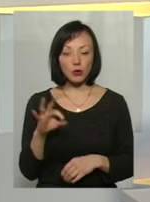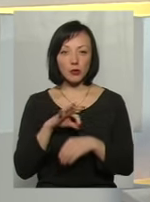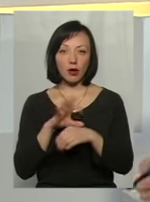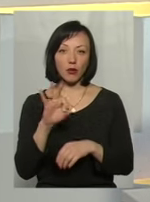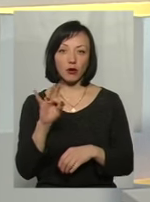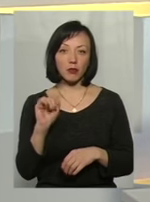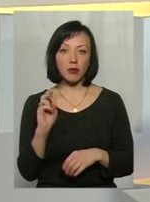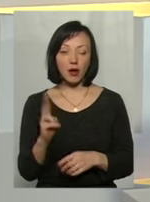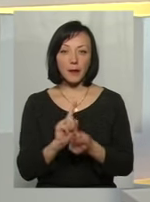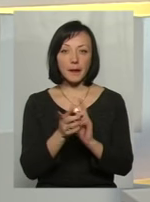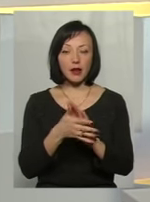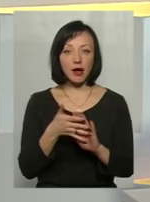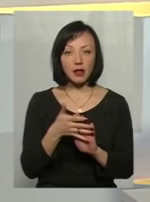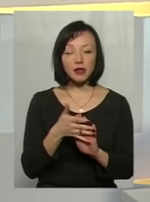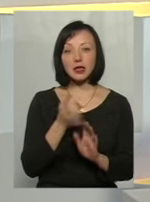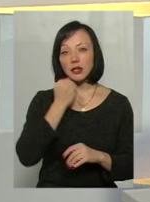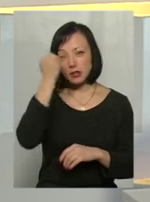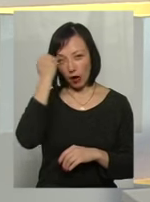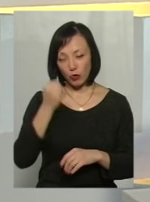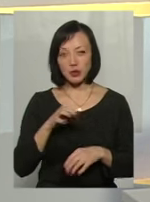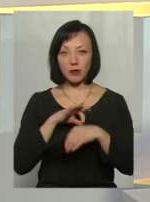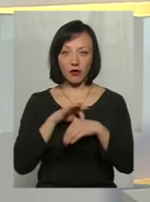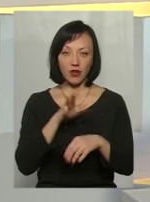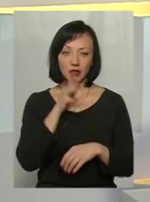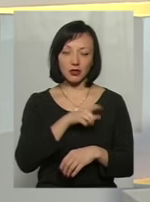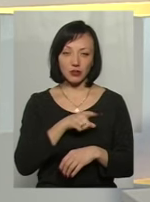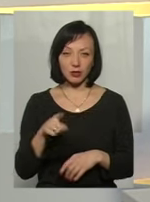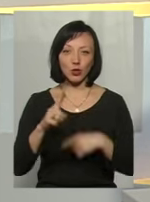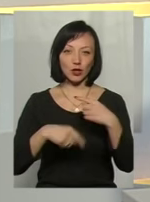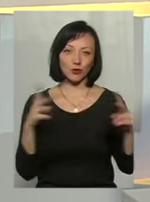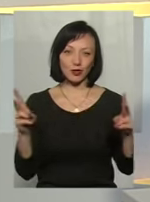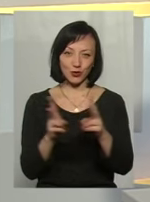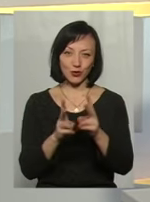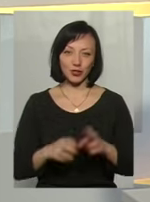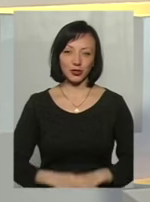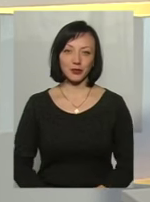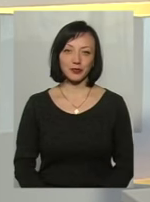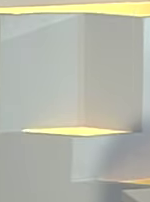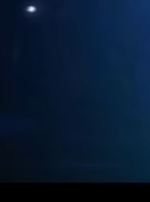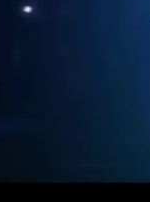Ольга Робак, сурдопереклад. Дякуємо вам за проведений час. До наступних зустрічей.